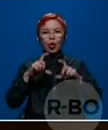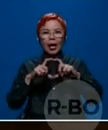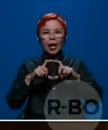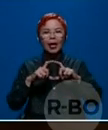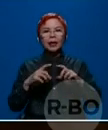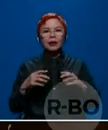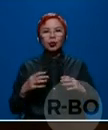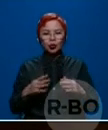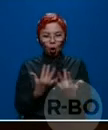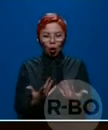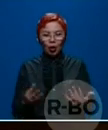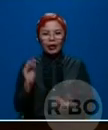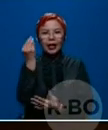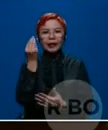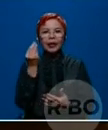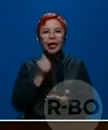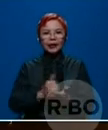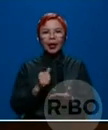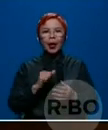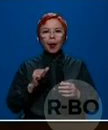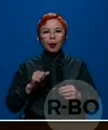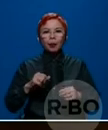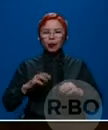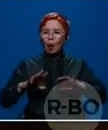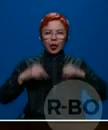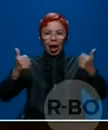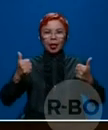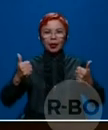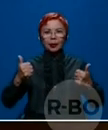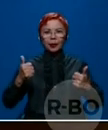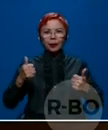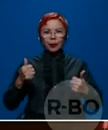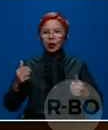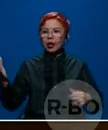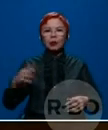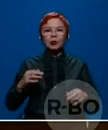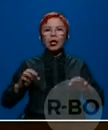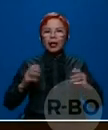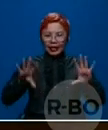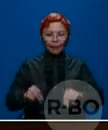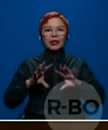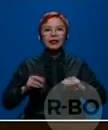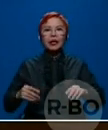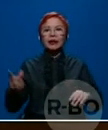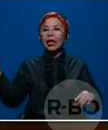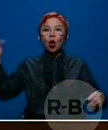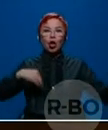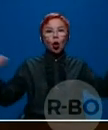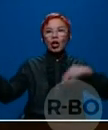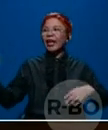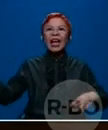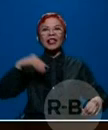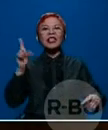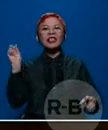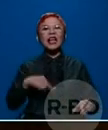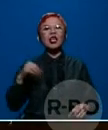bahwa warga di Jakarta tidak kalah dibandingkan mereka yang datang dari luar Jakarta silakan baik kita